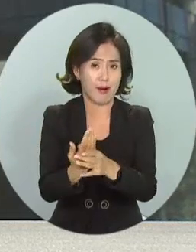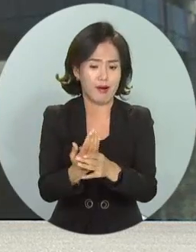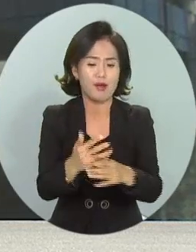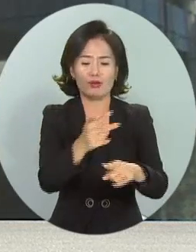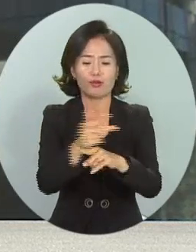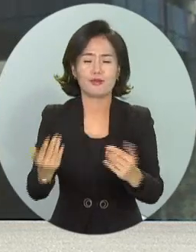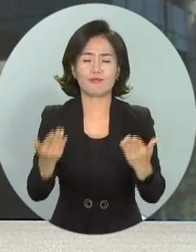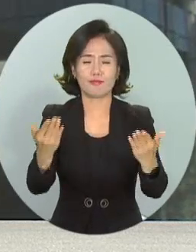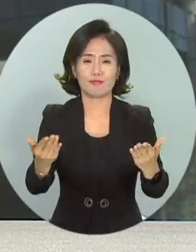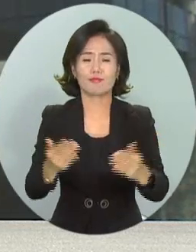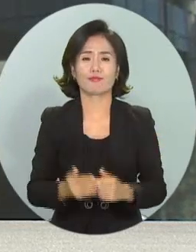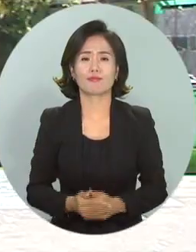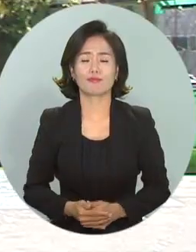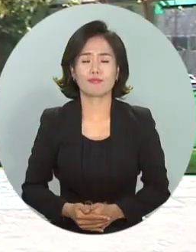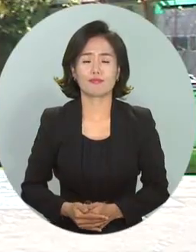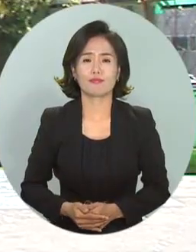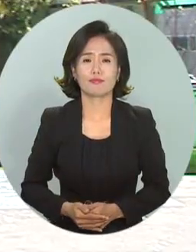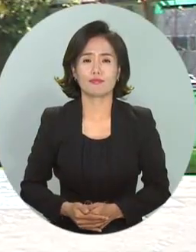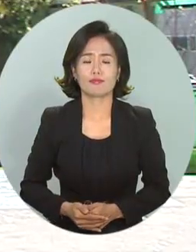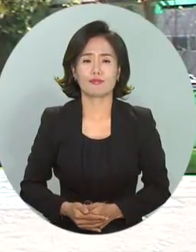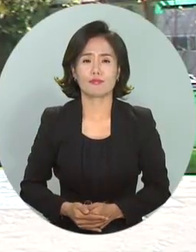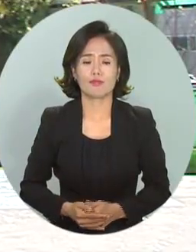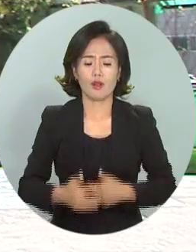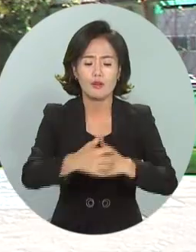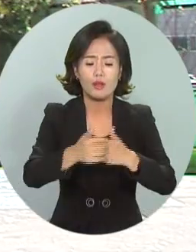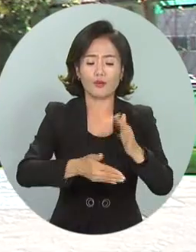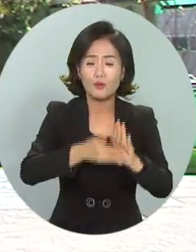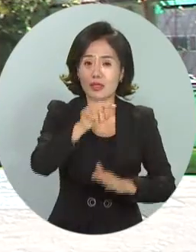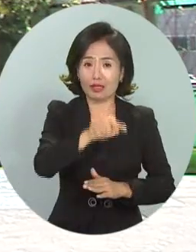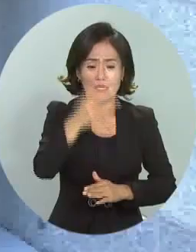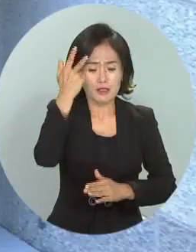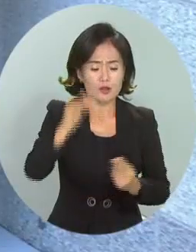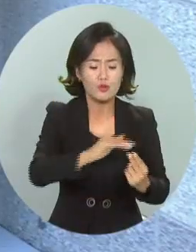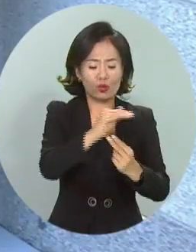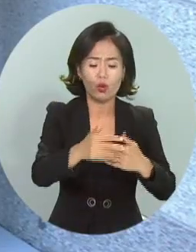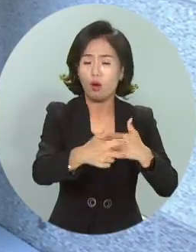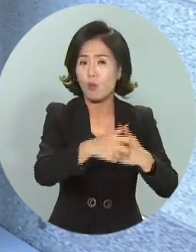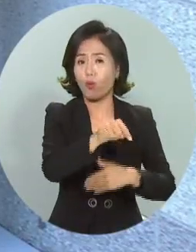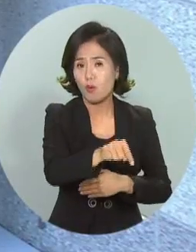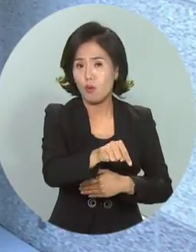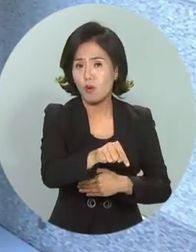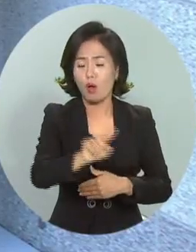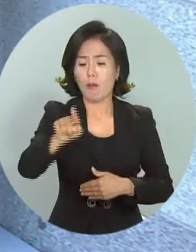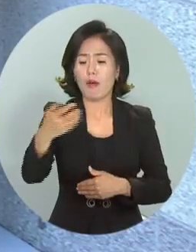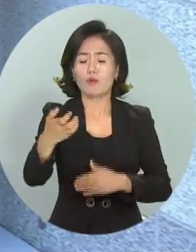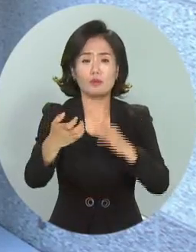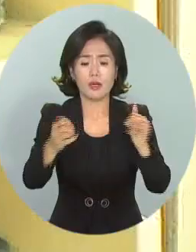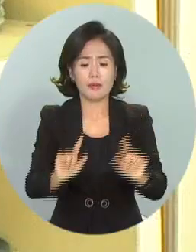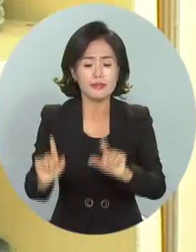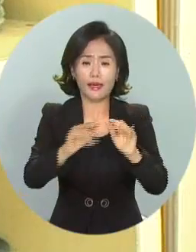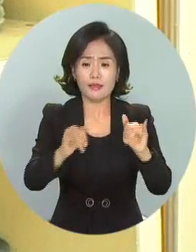취재 임지은 기자입니다 나주시 두면에 있는 정신 요양원입니다 190명의